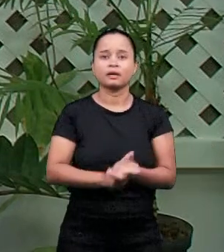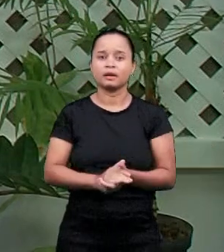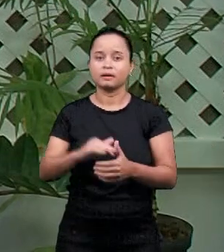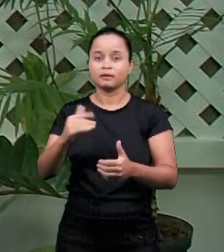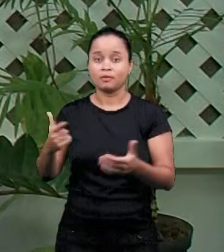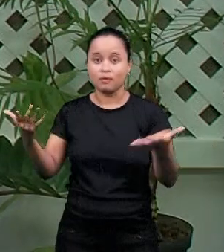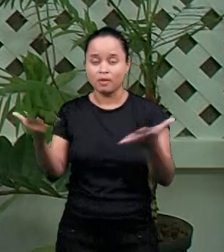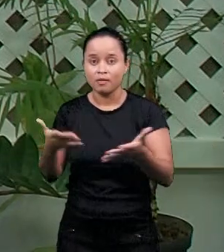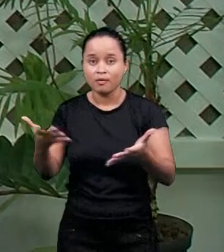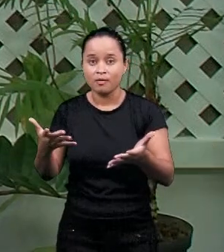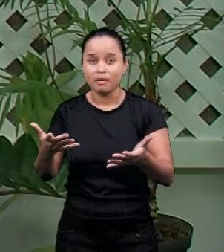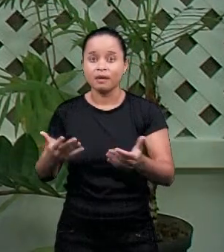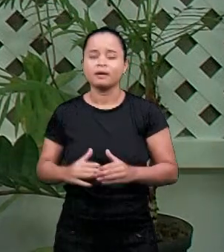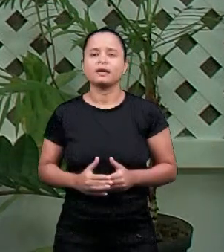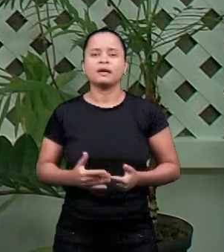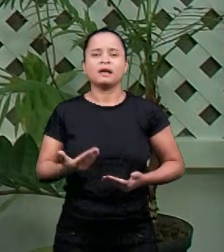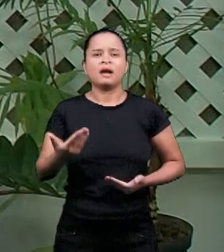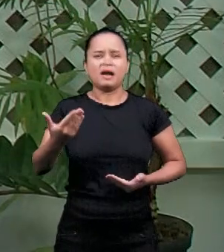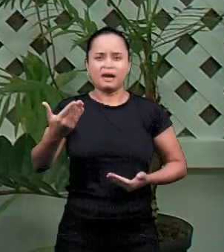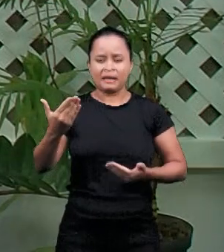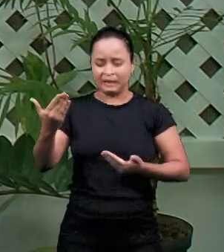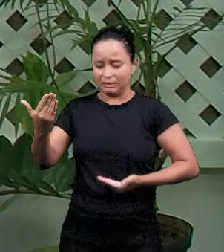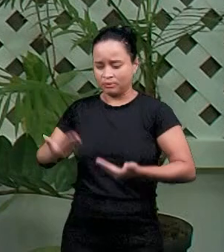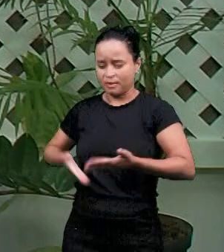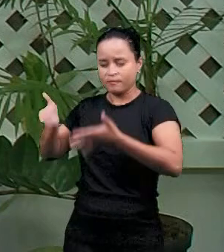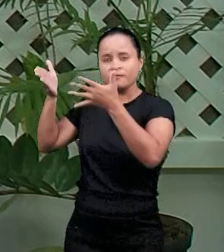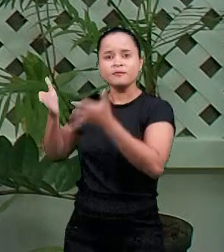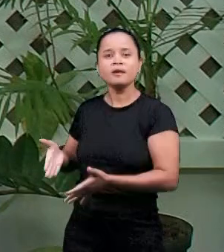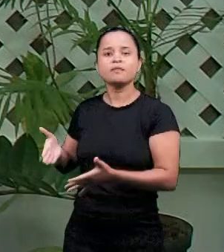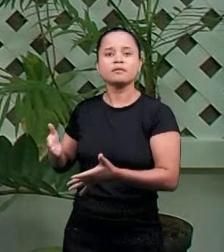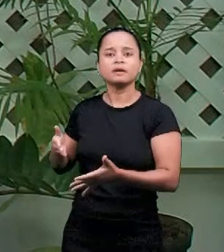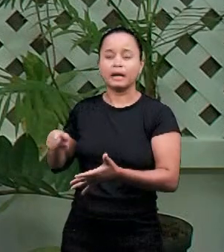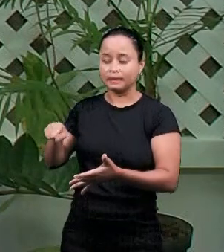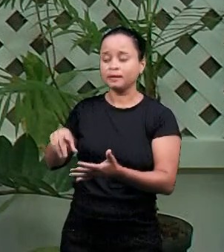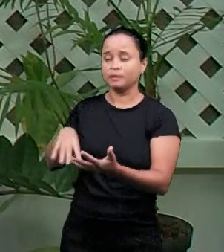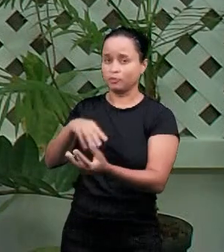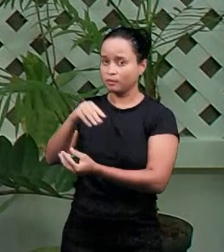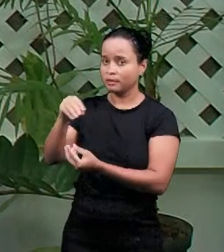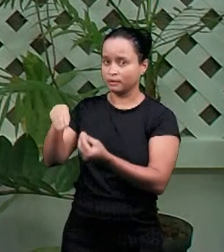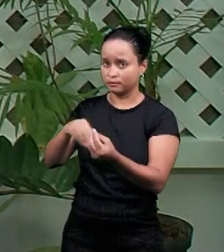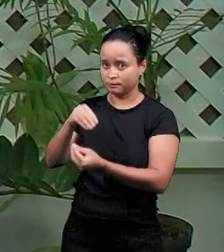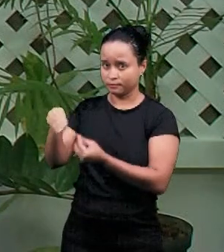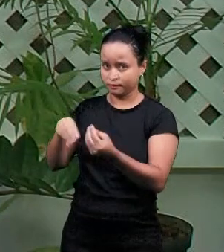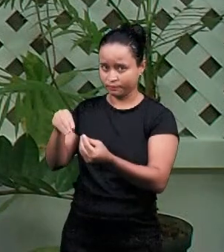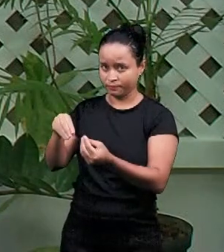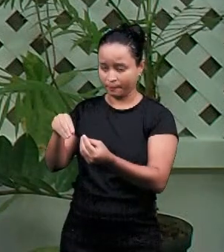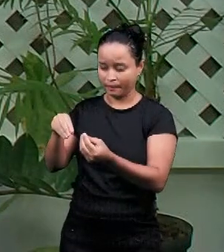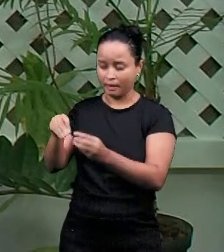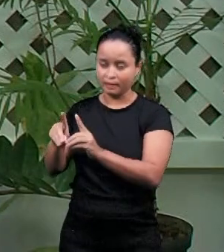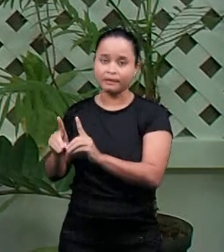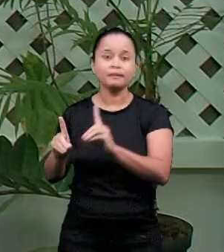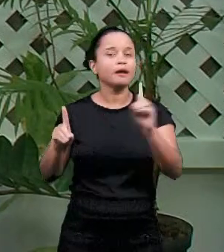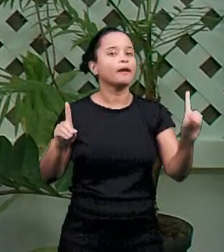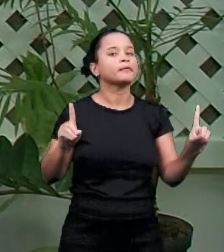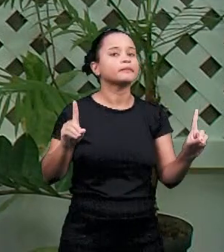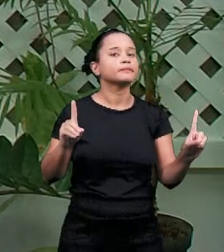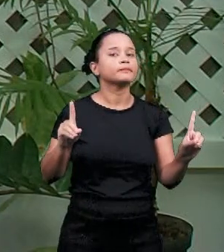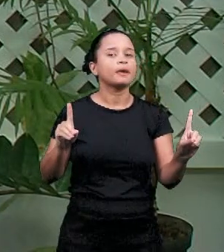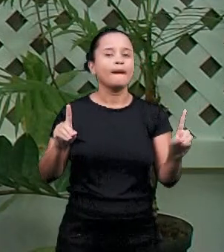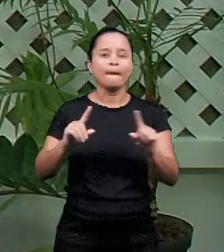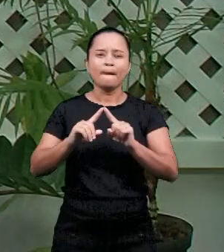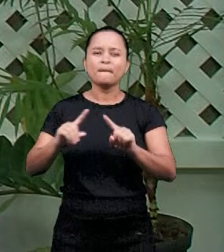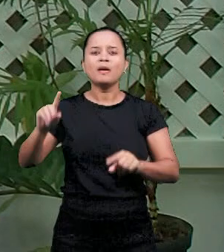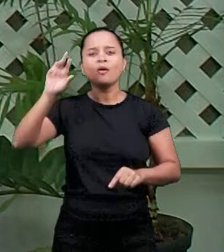quitte. Pourquoi il quitte? Le Seigneur permet, oui. Pourquoi le Seigneur permet que l'apostate